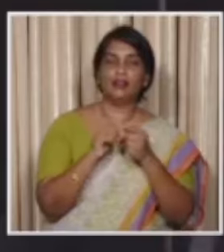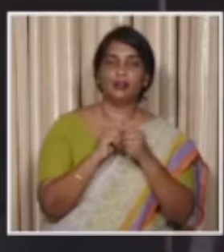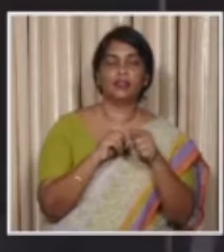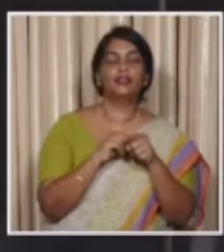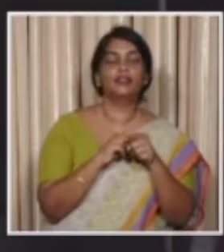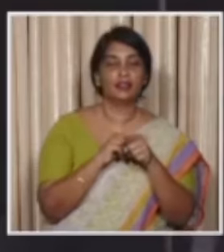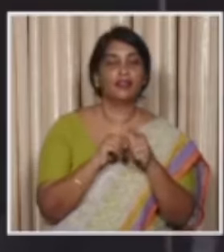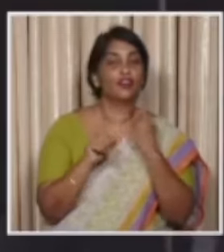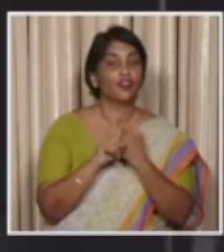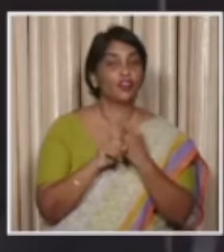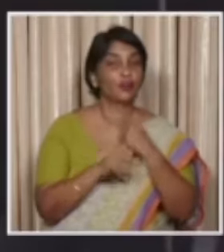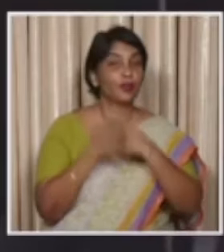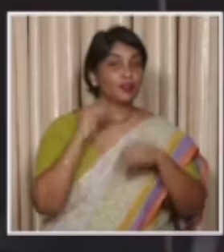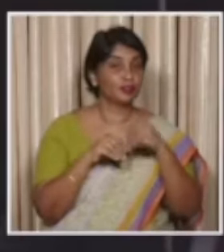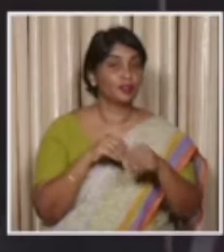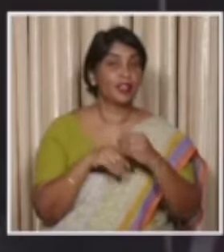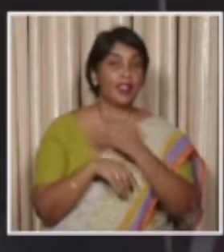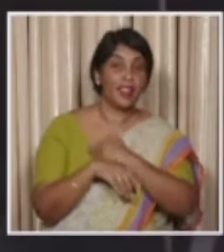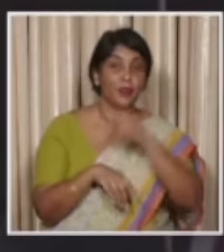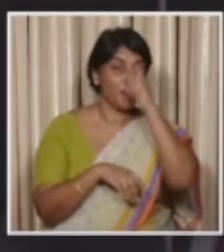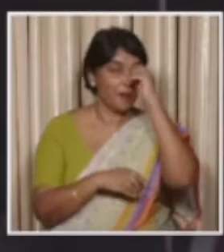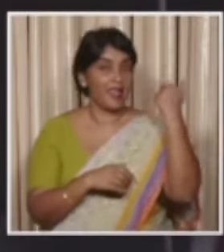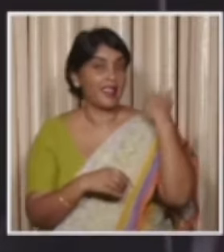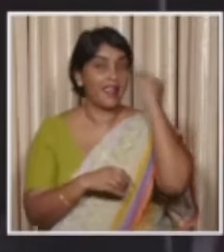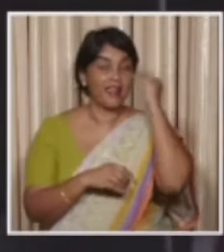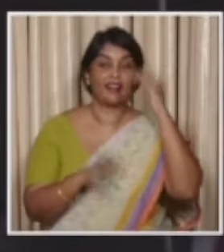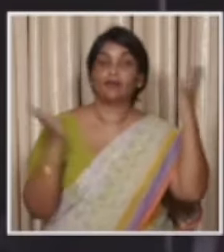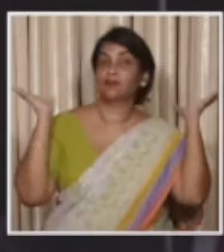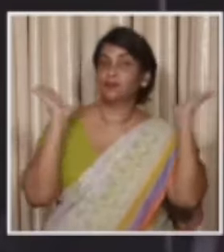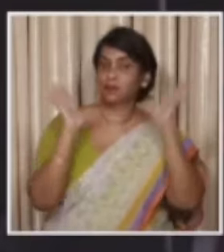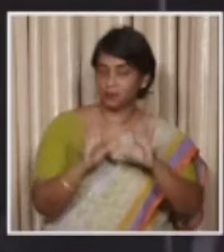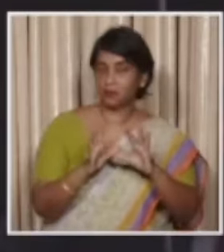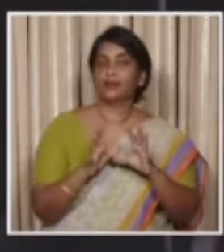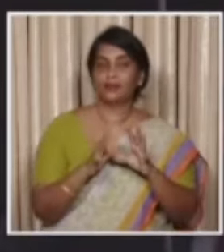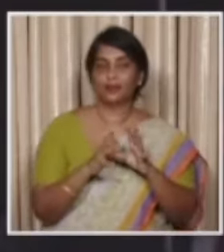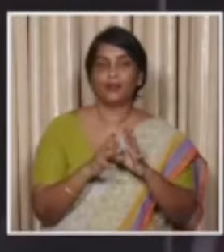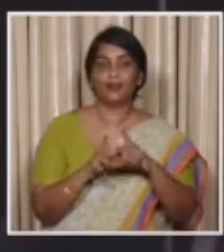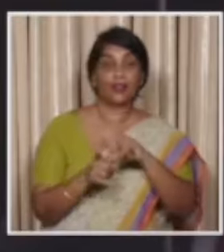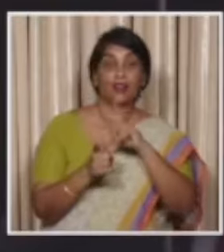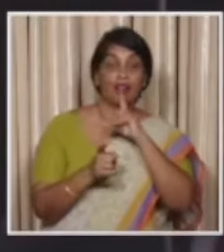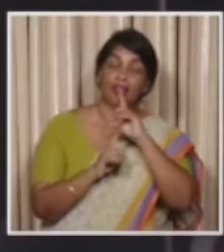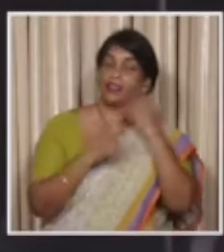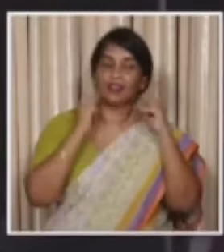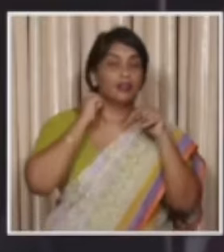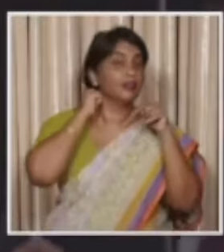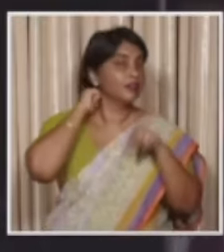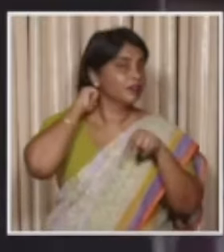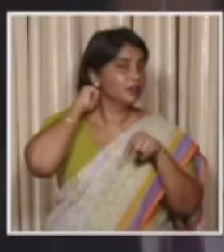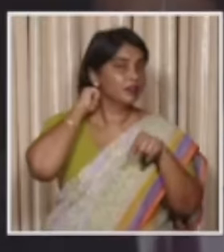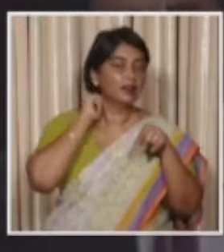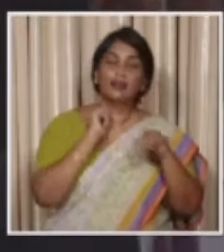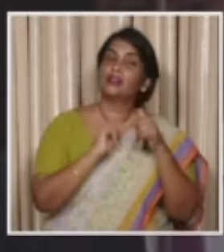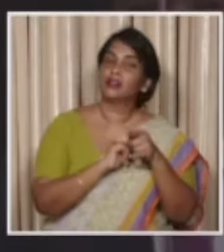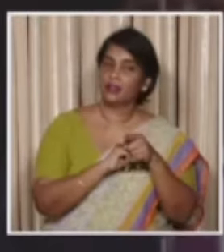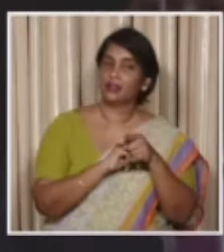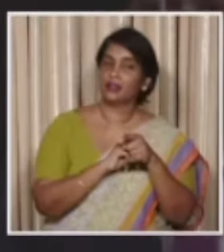හේතුව කොළොන්නාවට චන්දකාලට නම් නැන්දේ මාමේ අයියේ අක්කේ කියලා ඔක්කොමලා ආවා. ඔක්කොමලා එනවා. කතා කරන්නේ නැහැ. හරිද? දැන් මෙතන දැන් සමහර